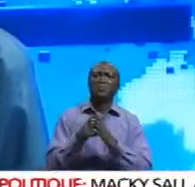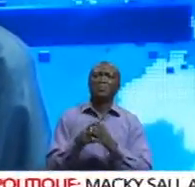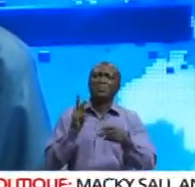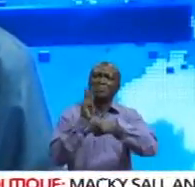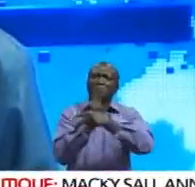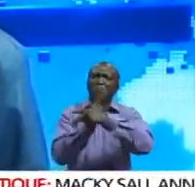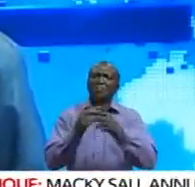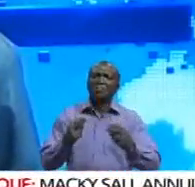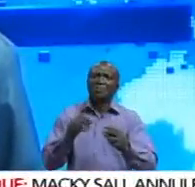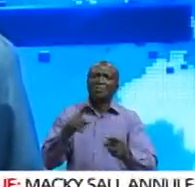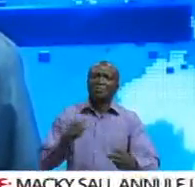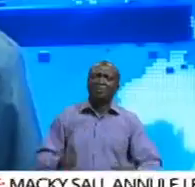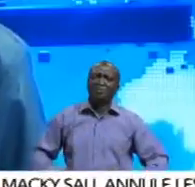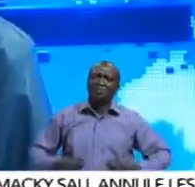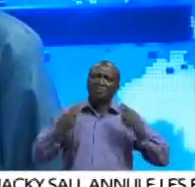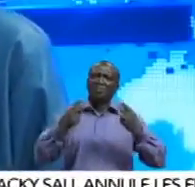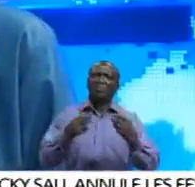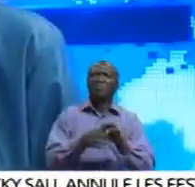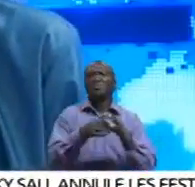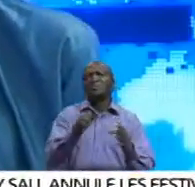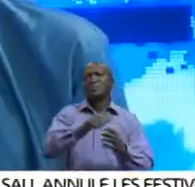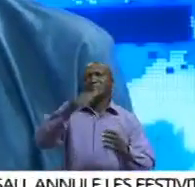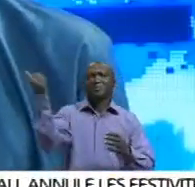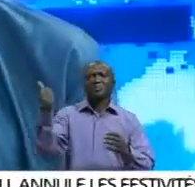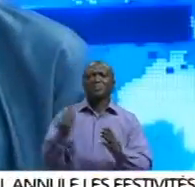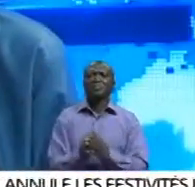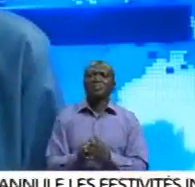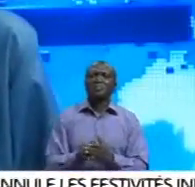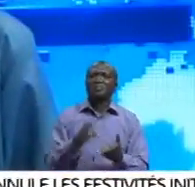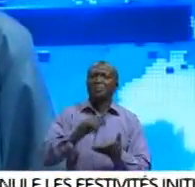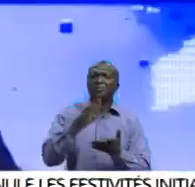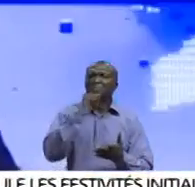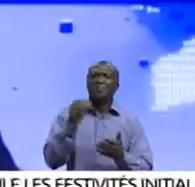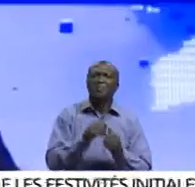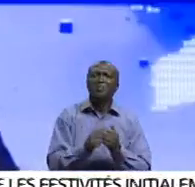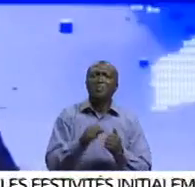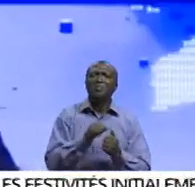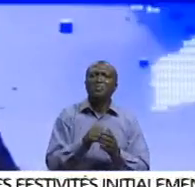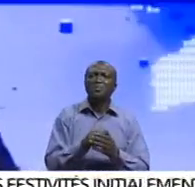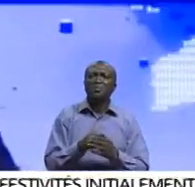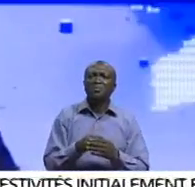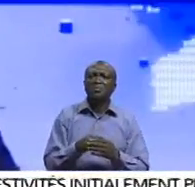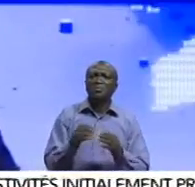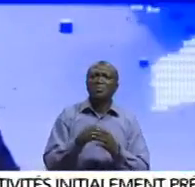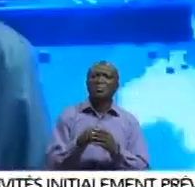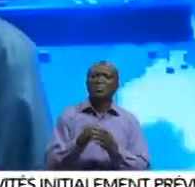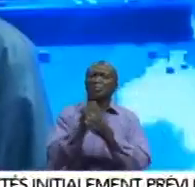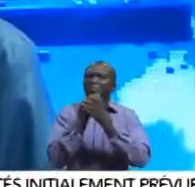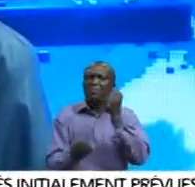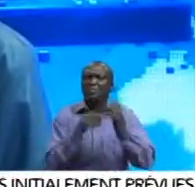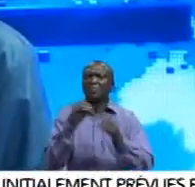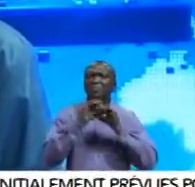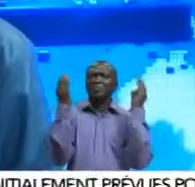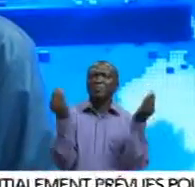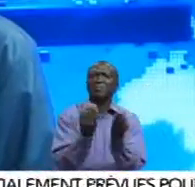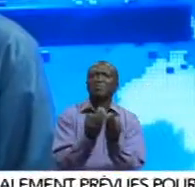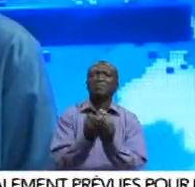la vie et la dignité des autres ça veut pas dire qu'on n'a pas qu'on se préoccupe pas de des familles des